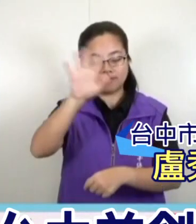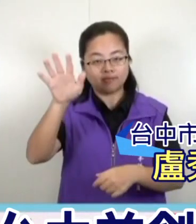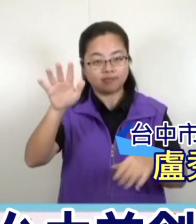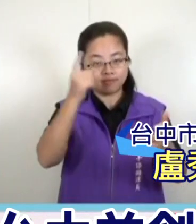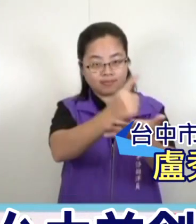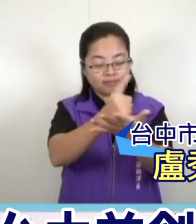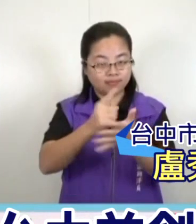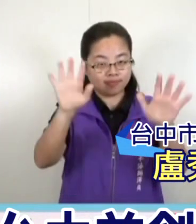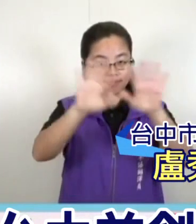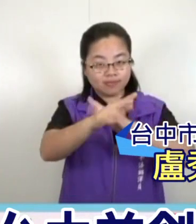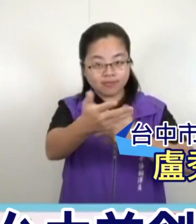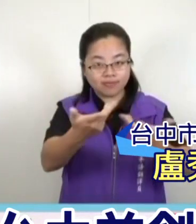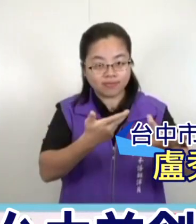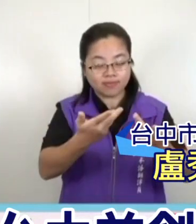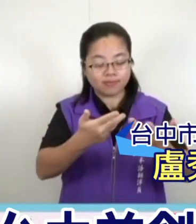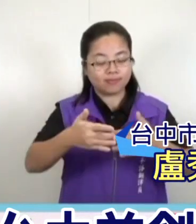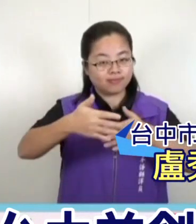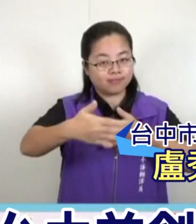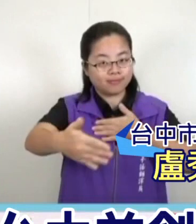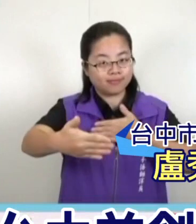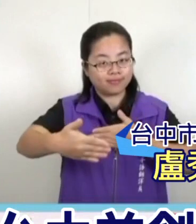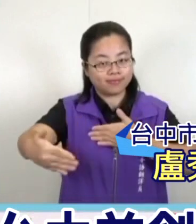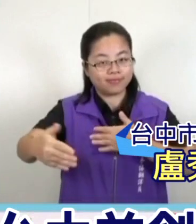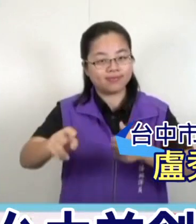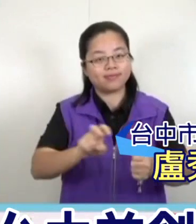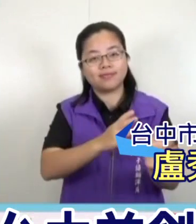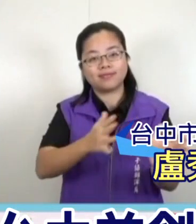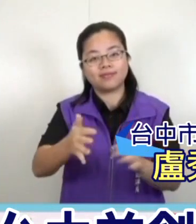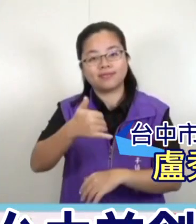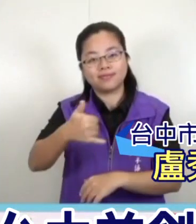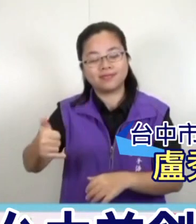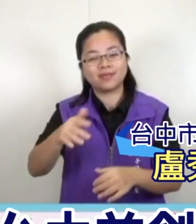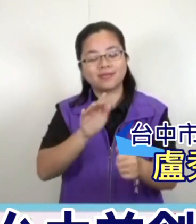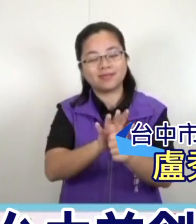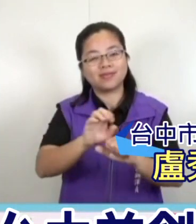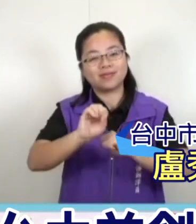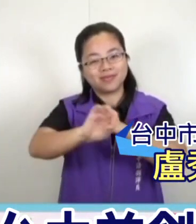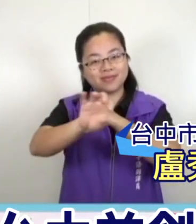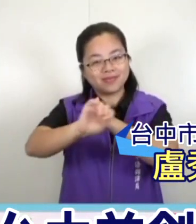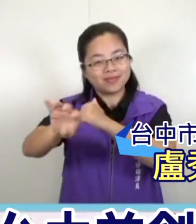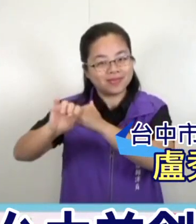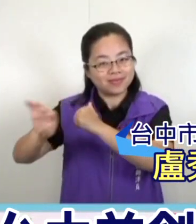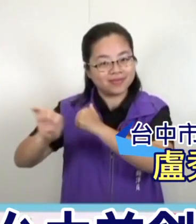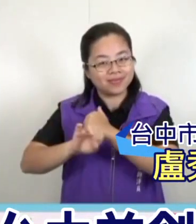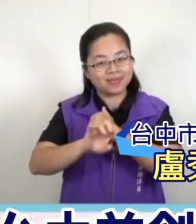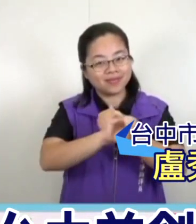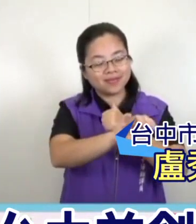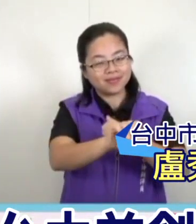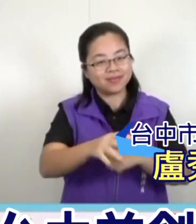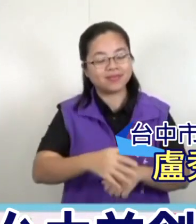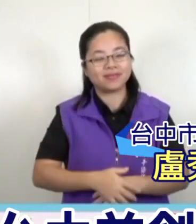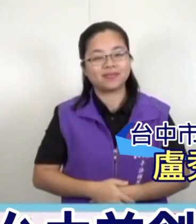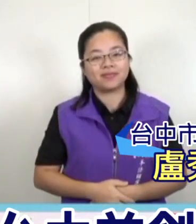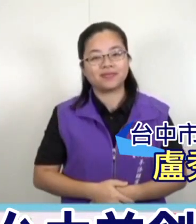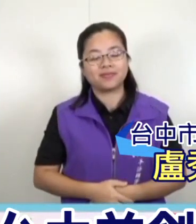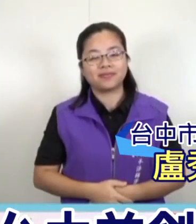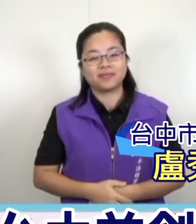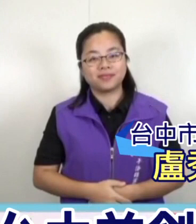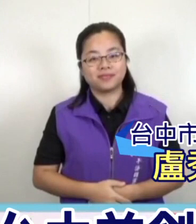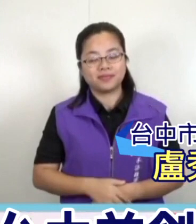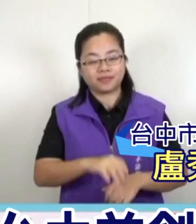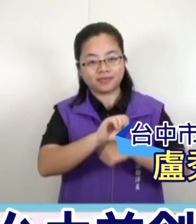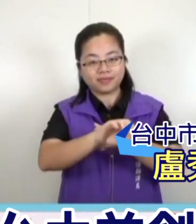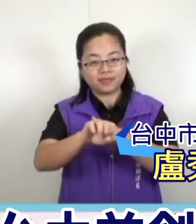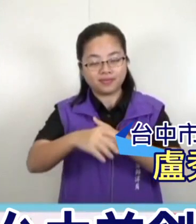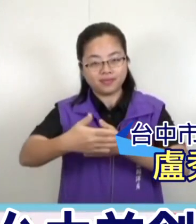市呢，它就有这个社交距离的这个管理员或宣导员呢，不断的在场域里面做劝导哈、规